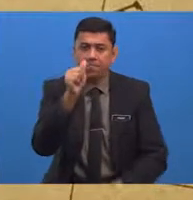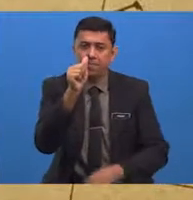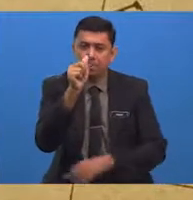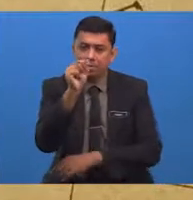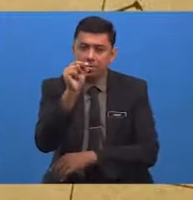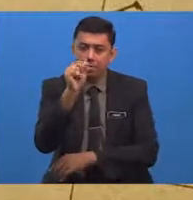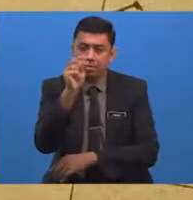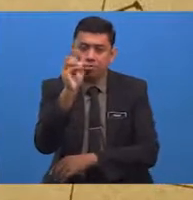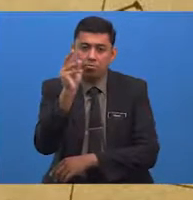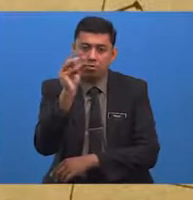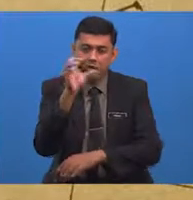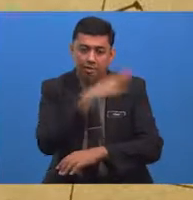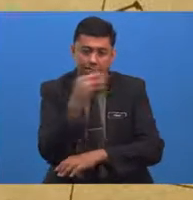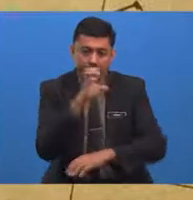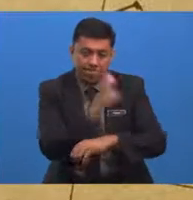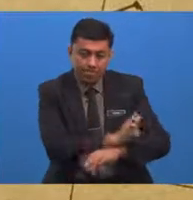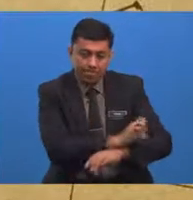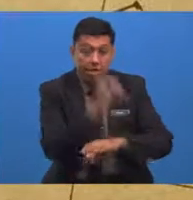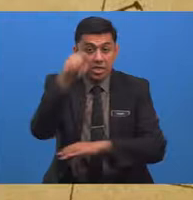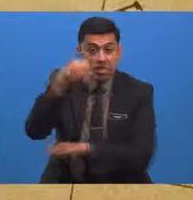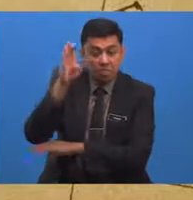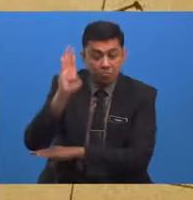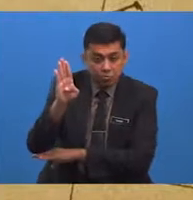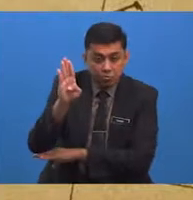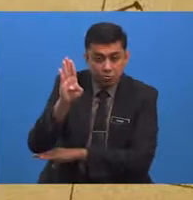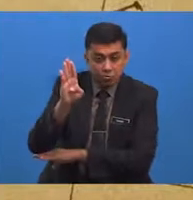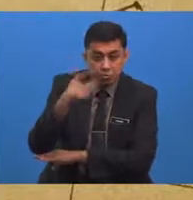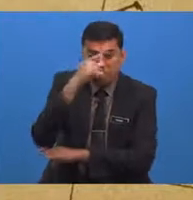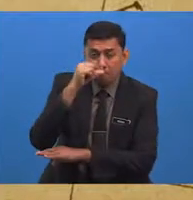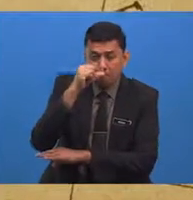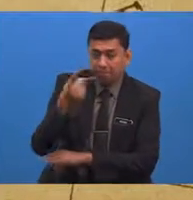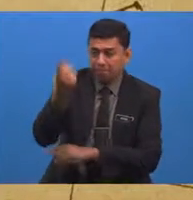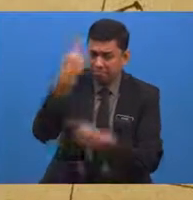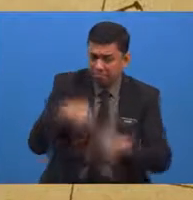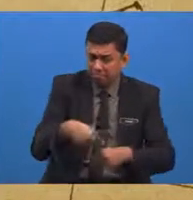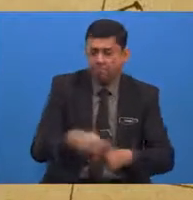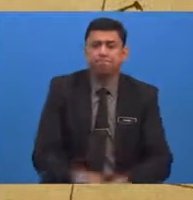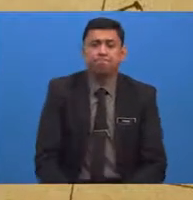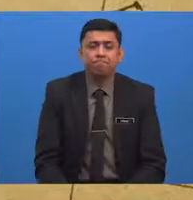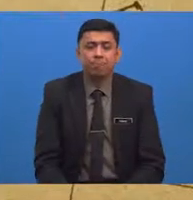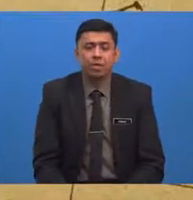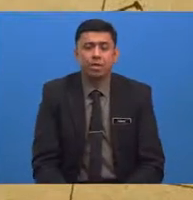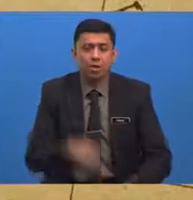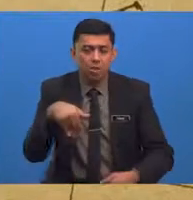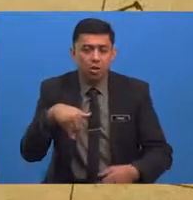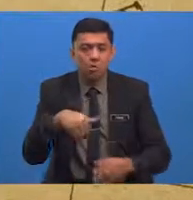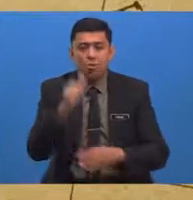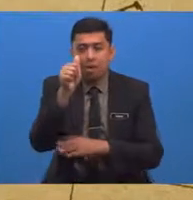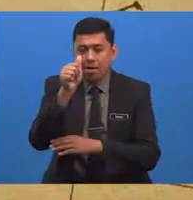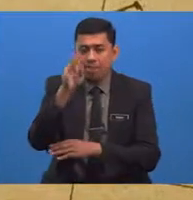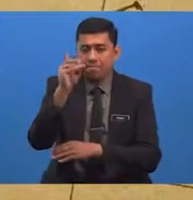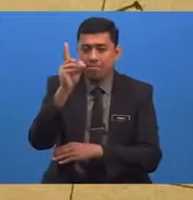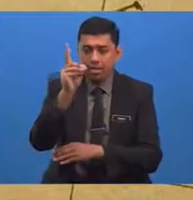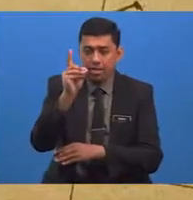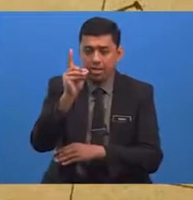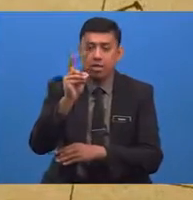telah menarik perhatian James Brooke untuk mendapatkan negeri tersebut. Sebelum abad ke-19, Sarawak berada